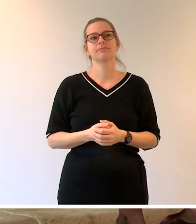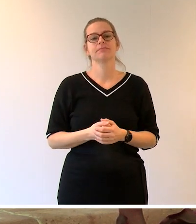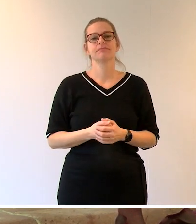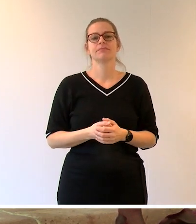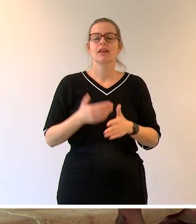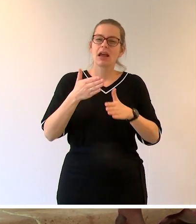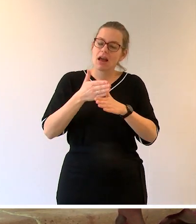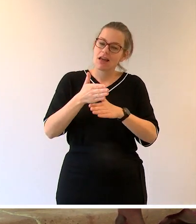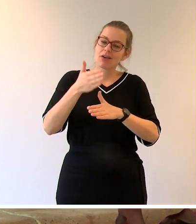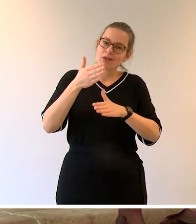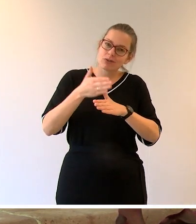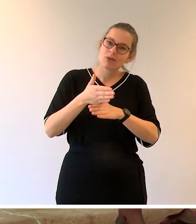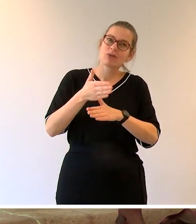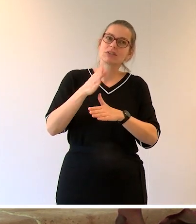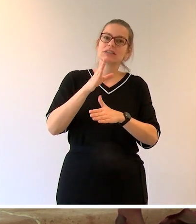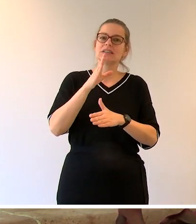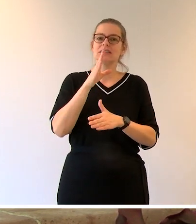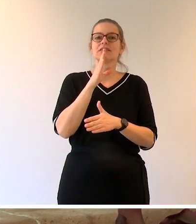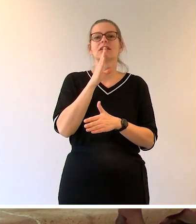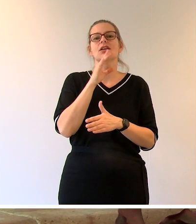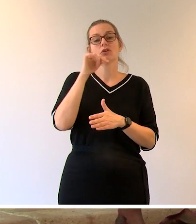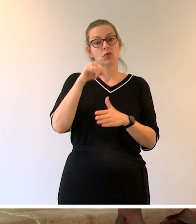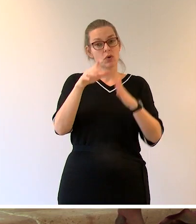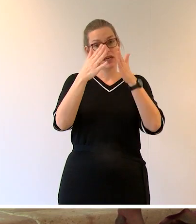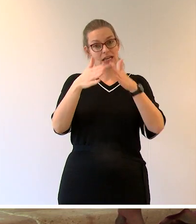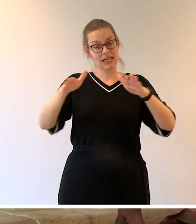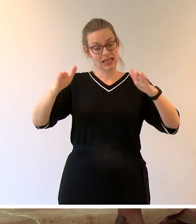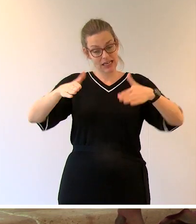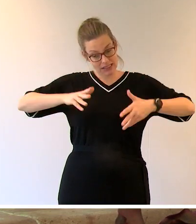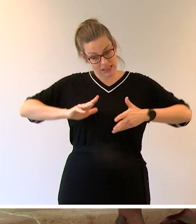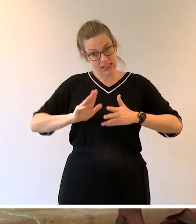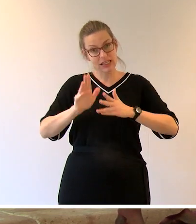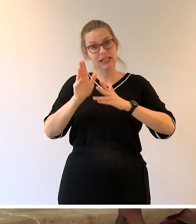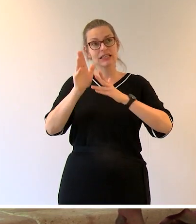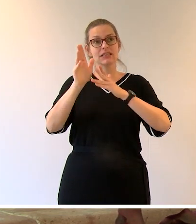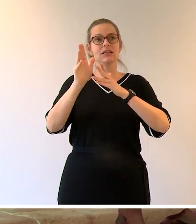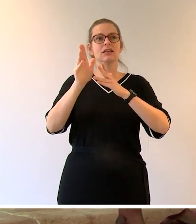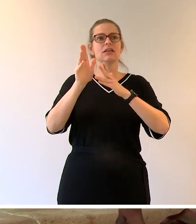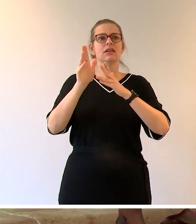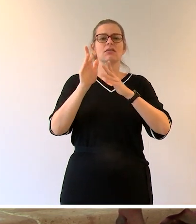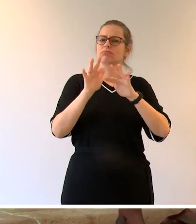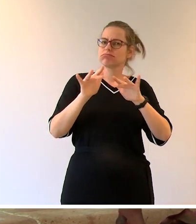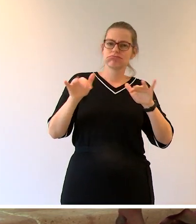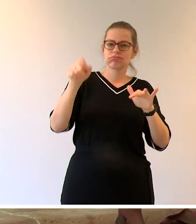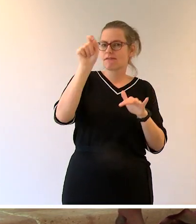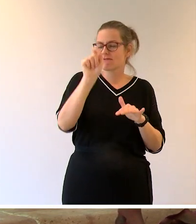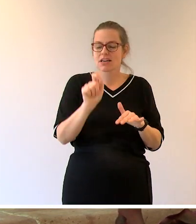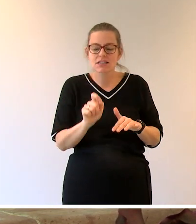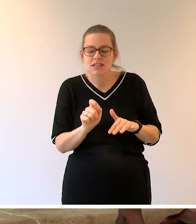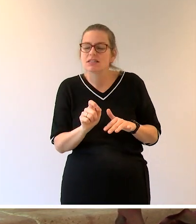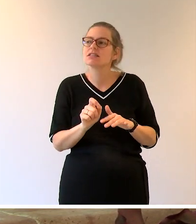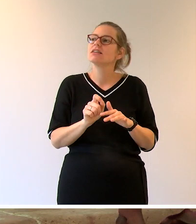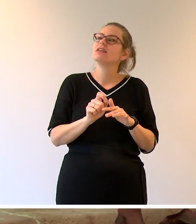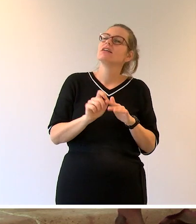Elke keer als we nu het kerstlied zingen, verschillende versies, dat